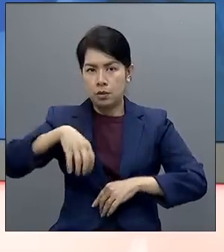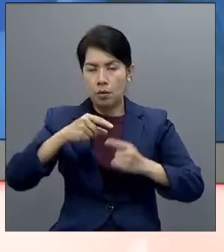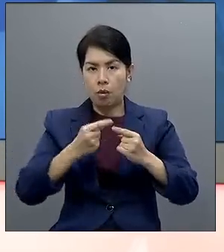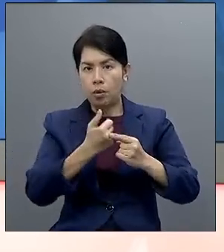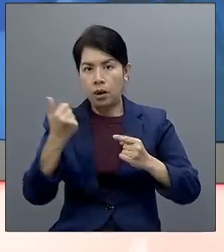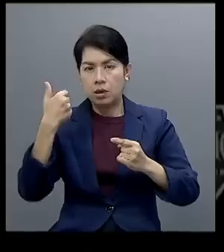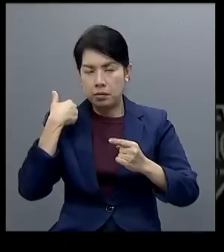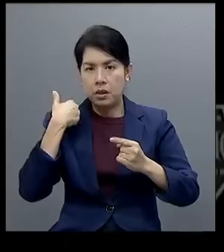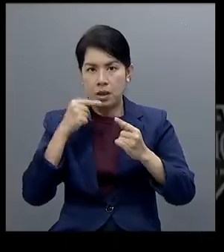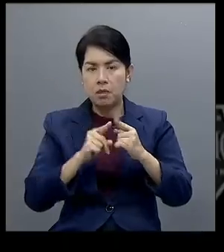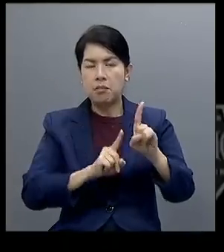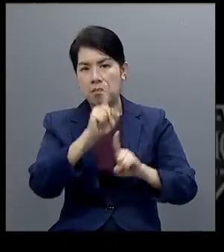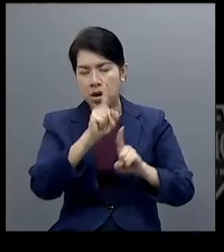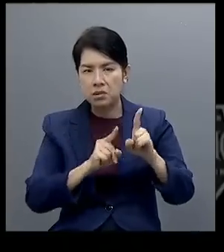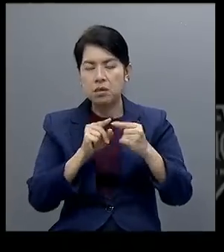ด้วยค่ะ